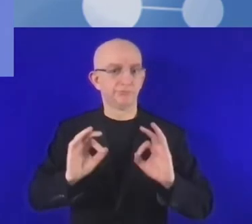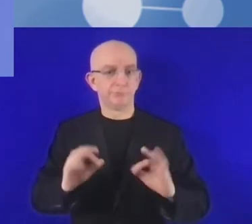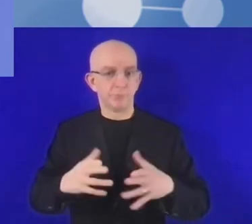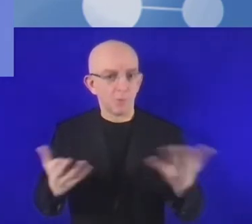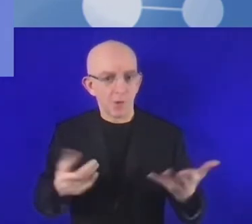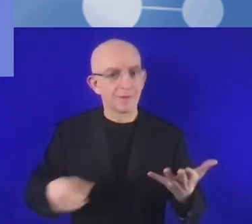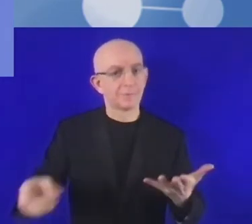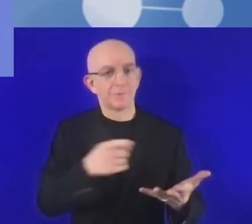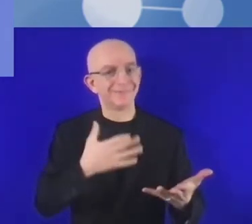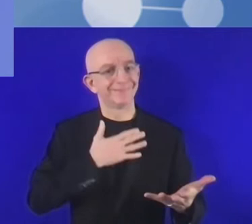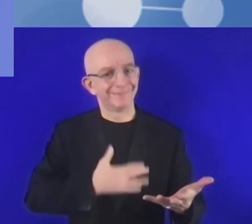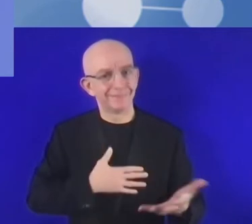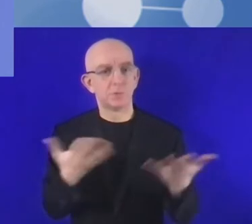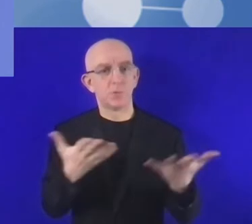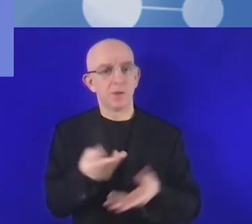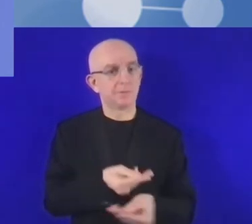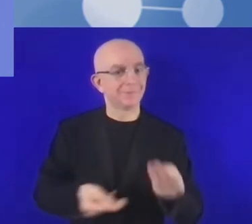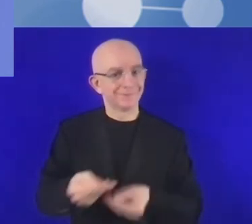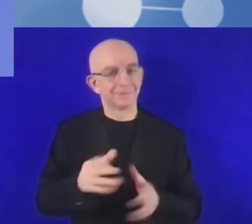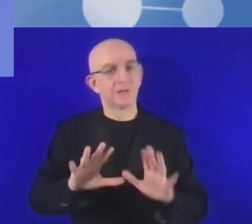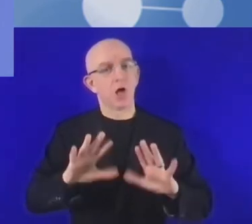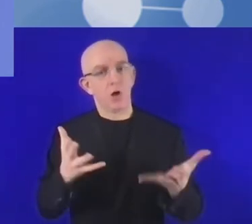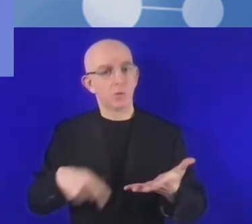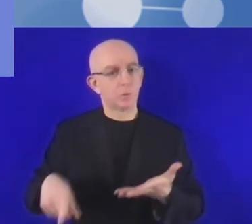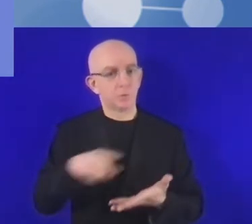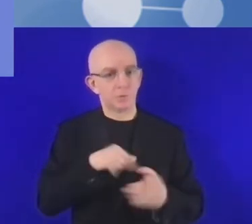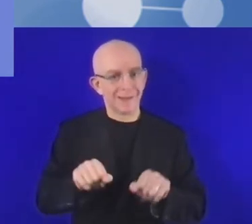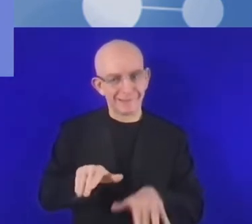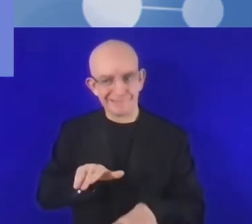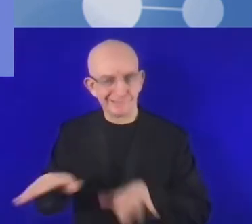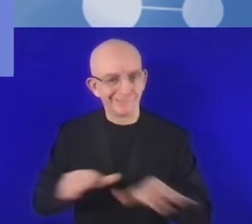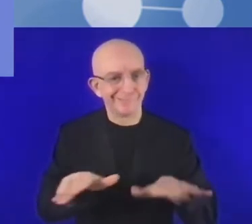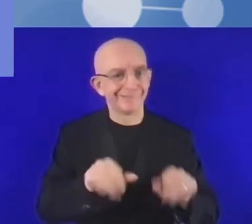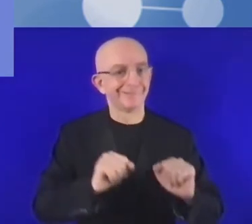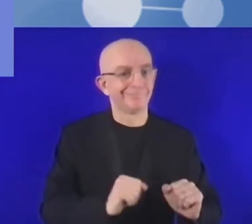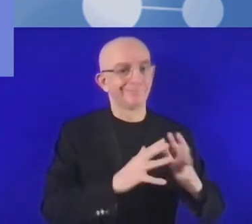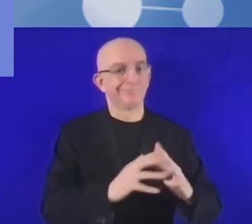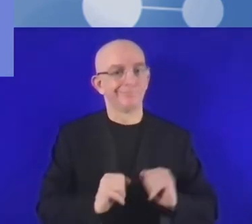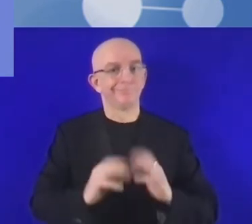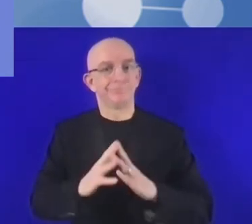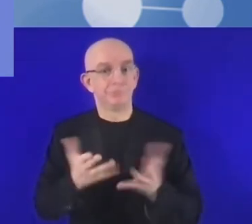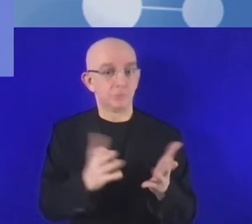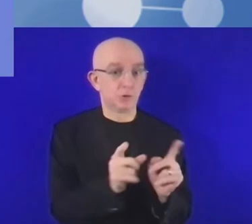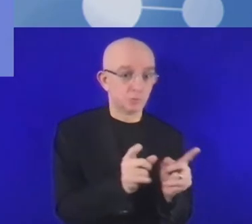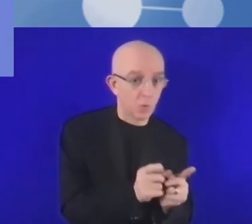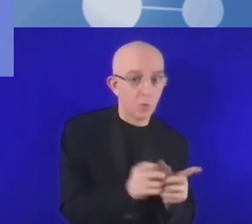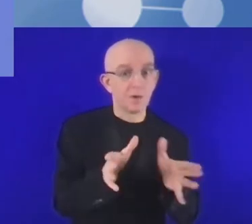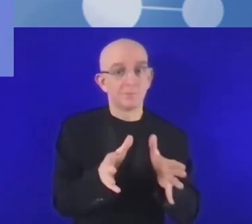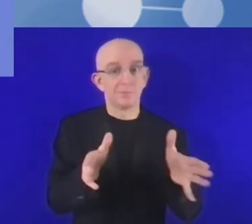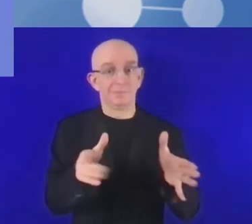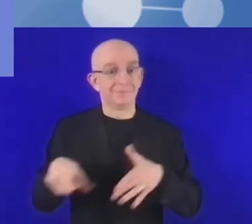用什么方法可以鼓励创新企业和中小企业能